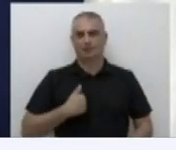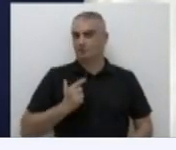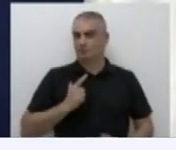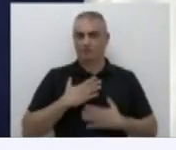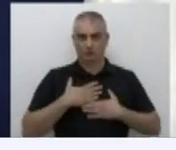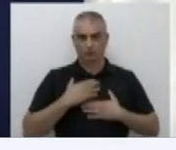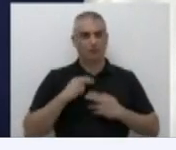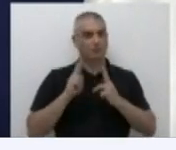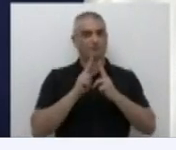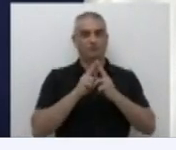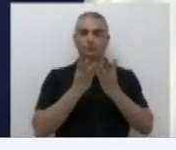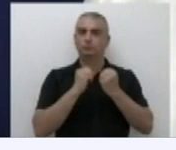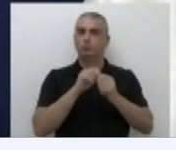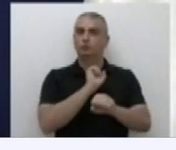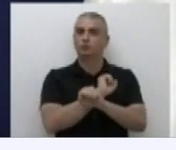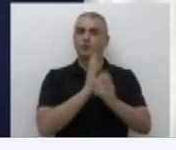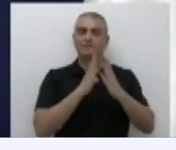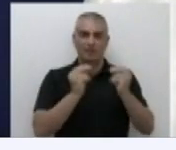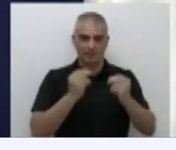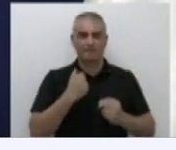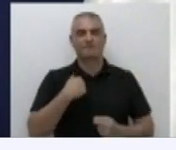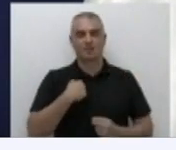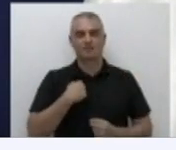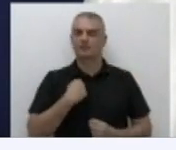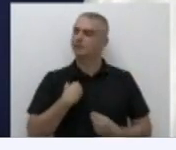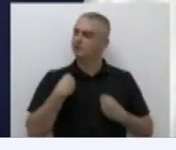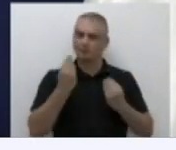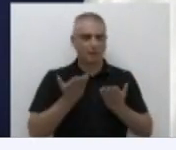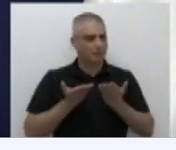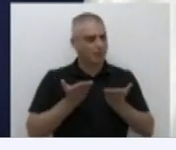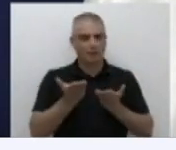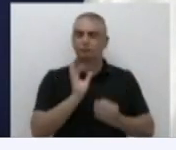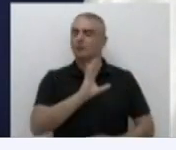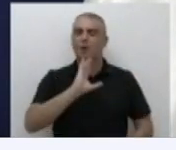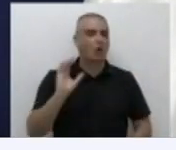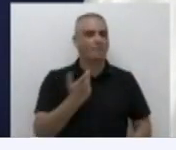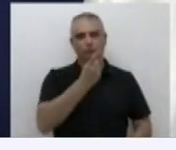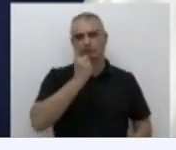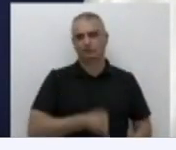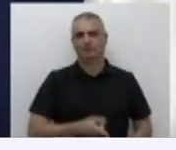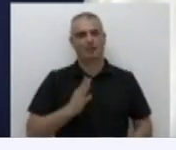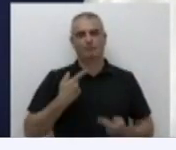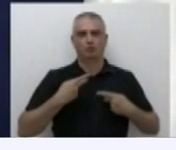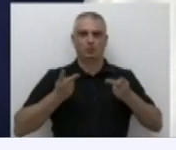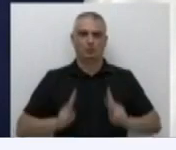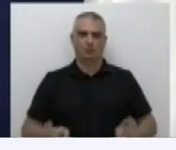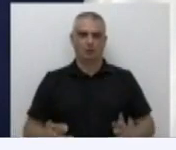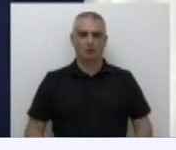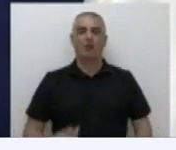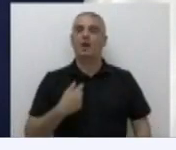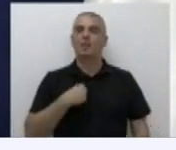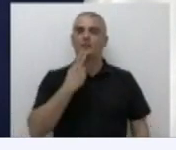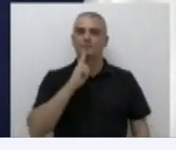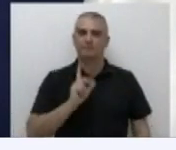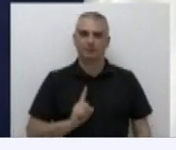إسرائيل. بشكل شخصي التقيت مع عائلات المخطوفين وأنا في خدمتهم في كل لحظة.